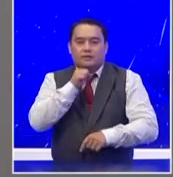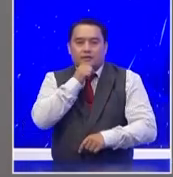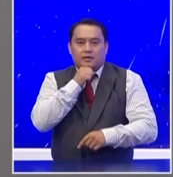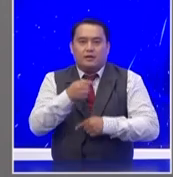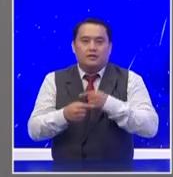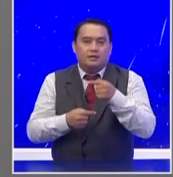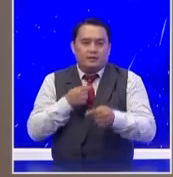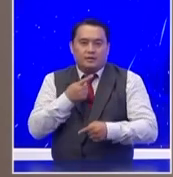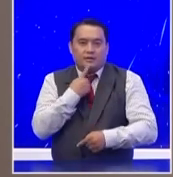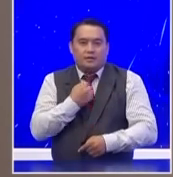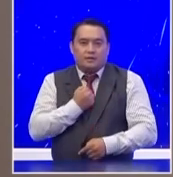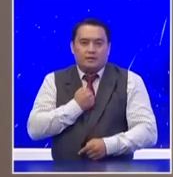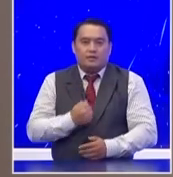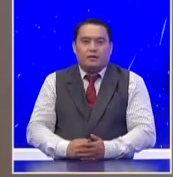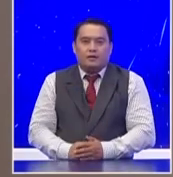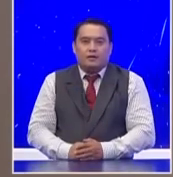стать военным.